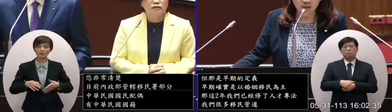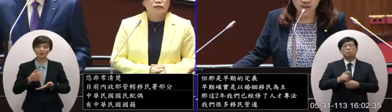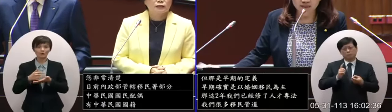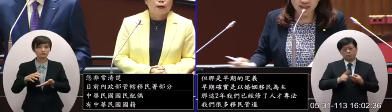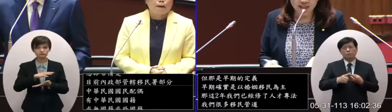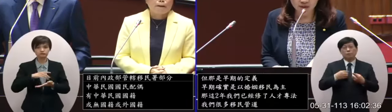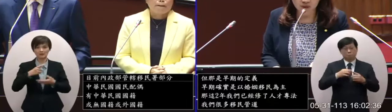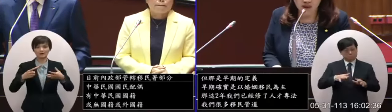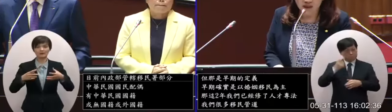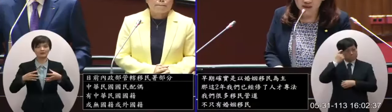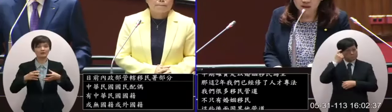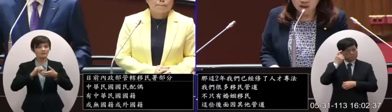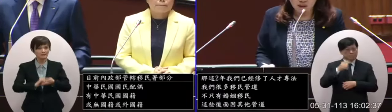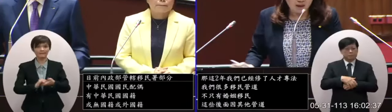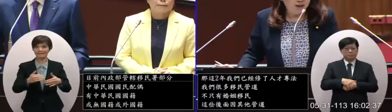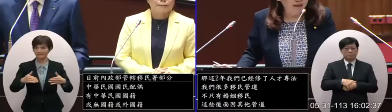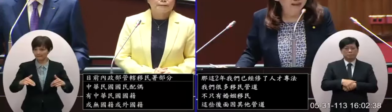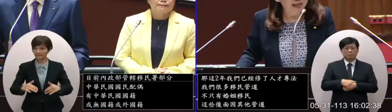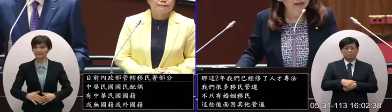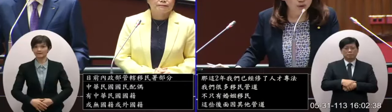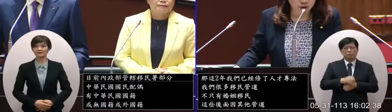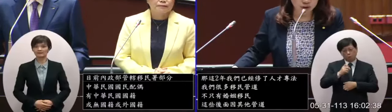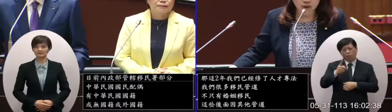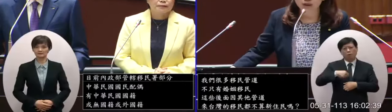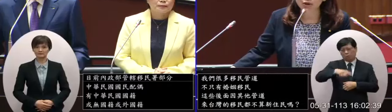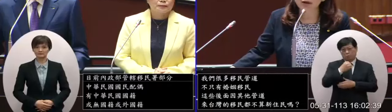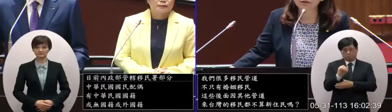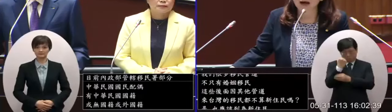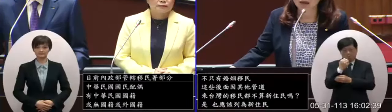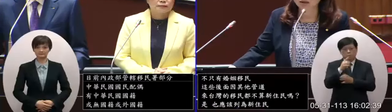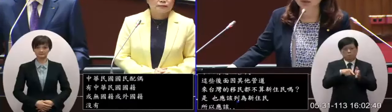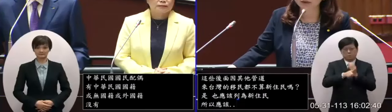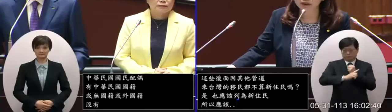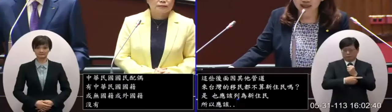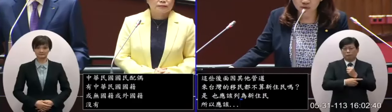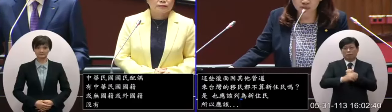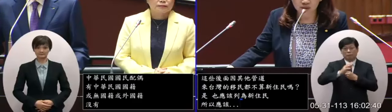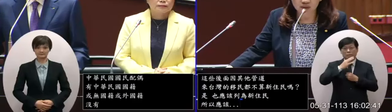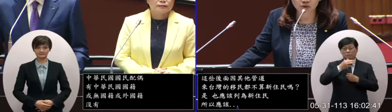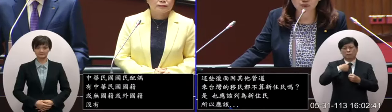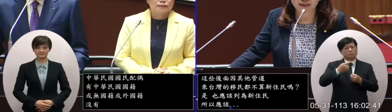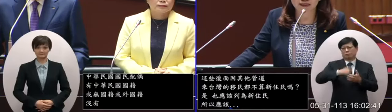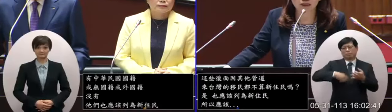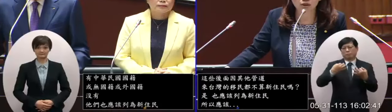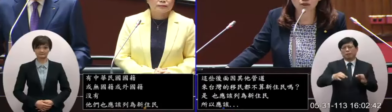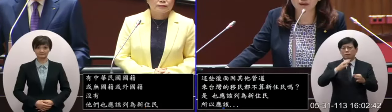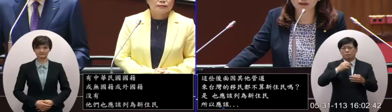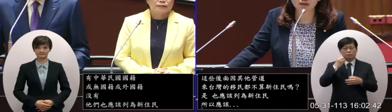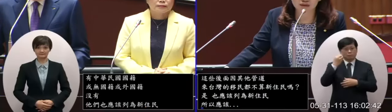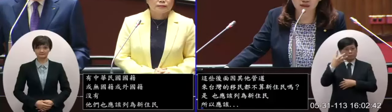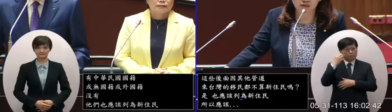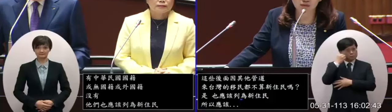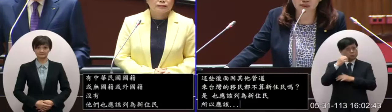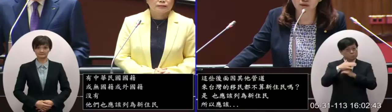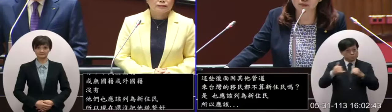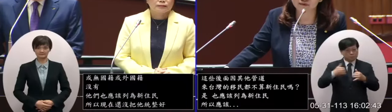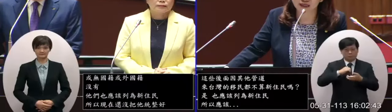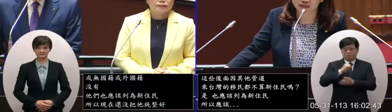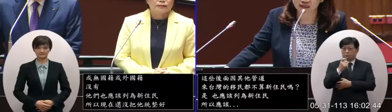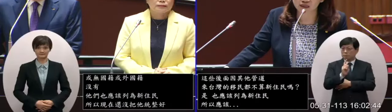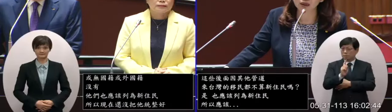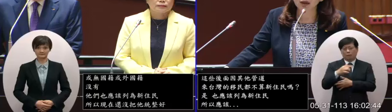是，我是在想说，好 ，OK， 大家都支持有一个专法，可是我们最单纯的新住民的定义是什么？到现在都